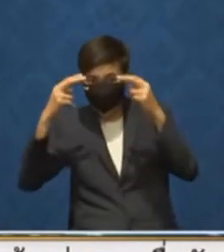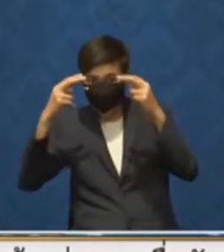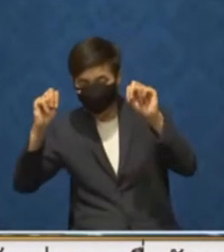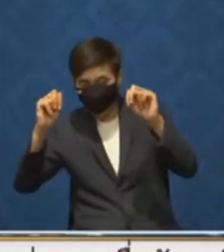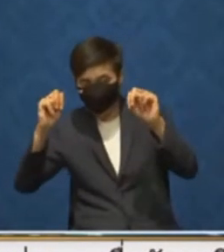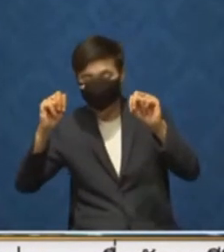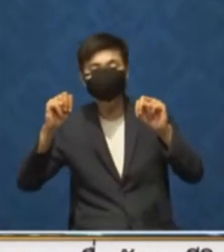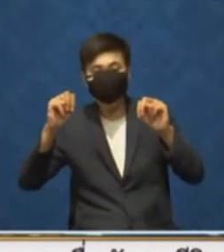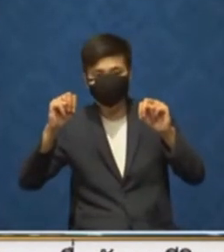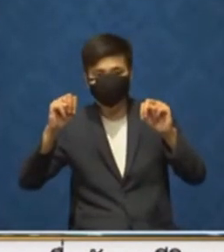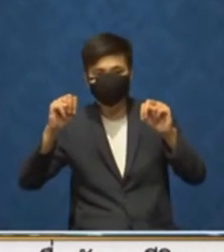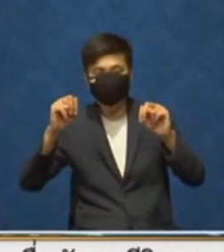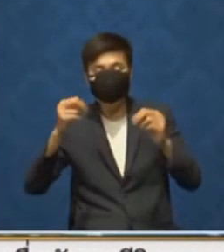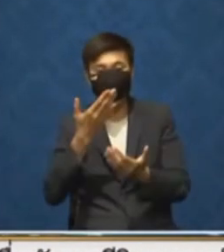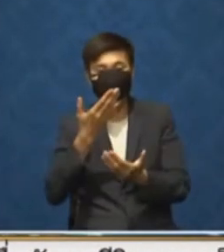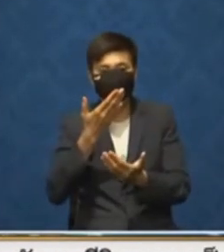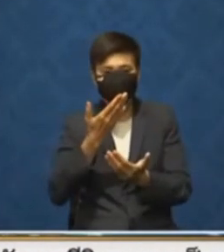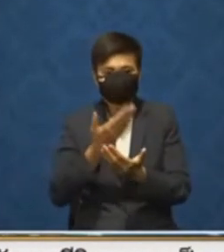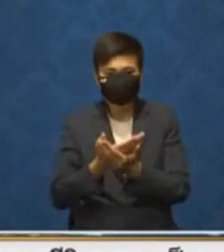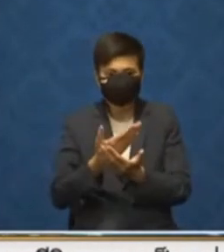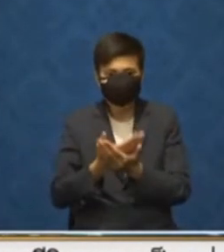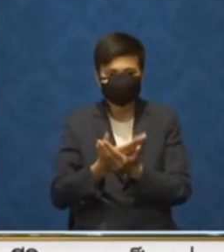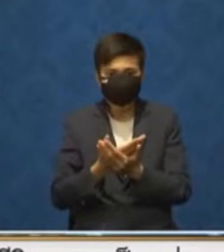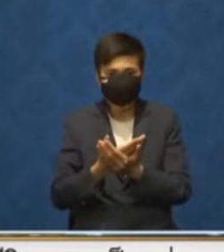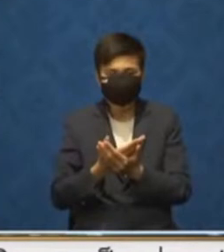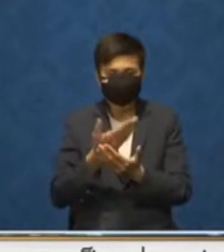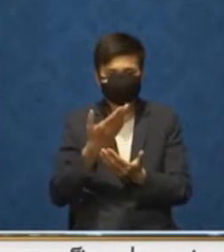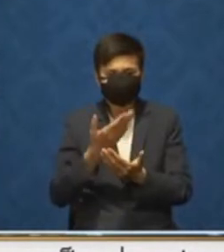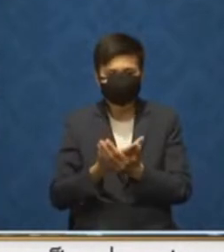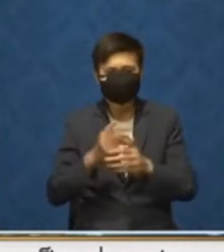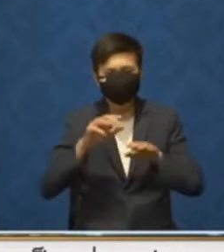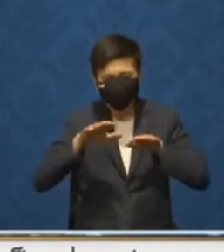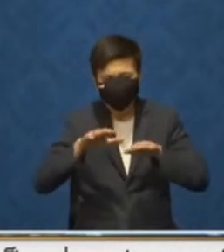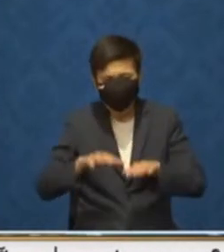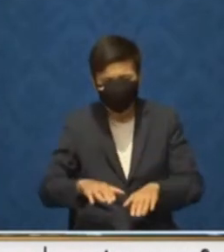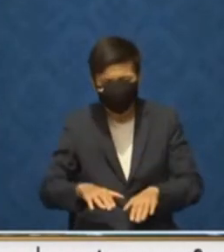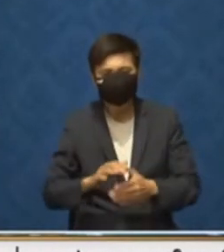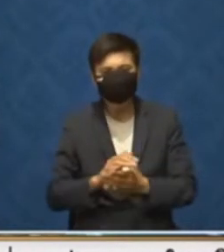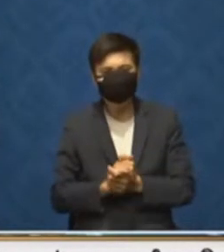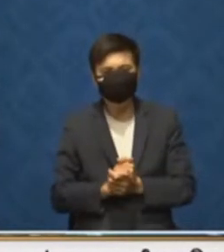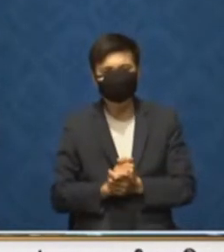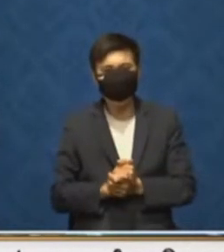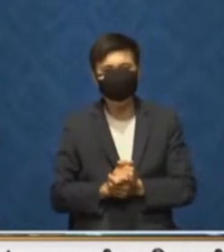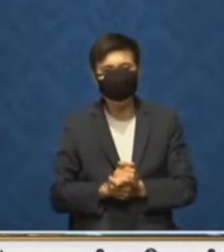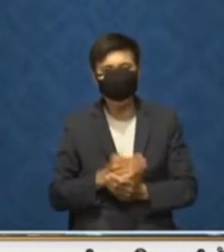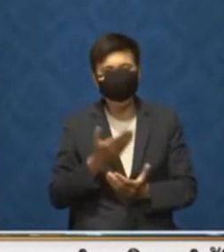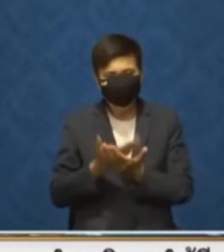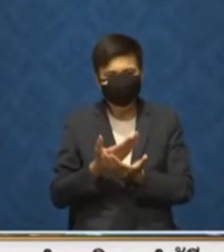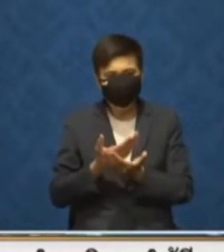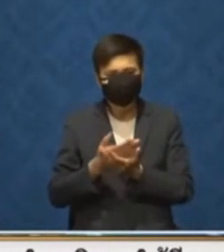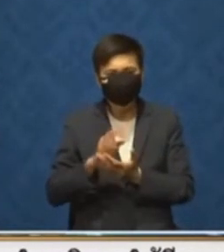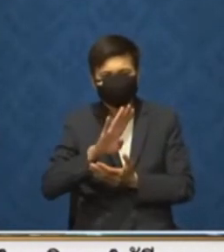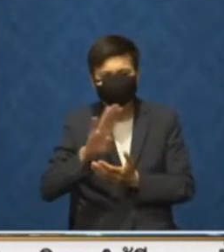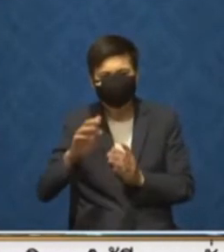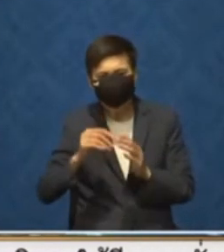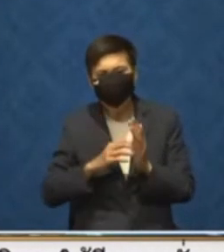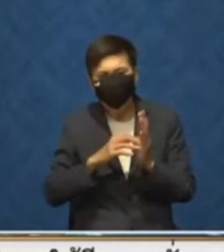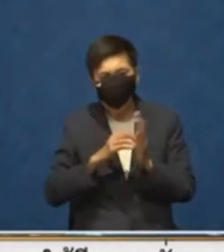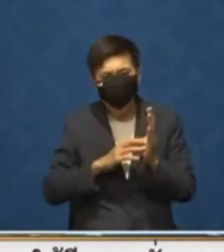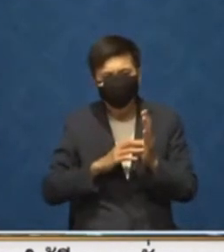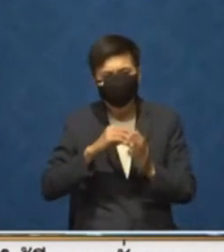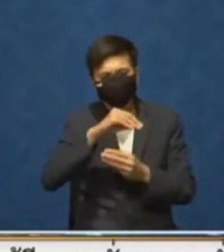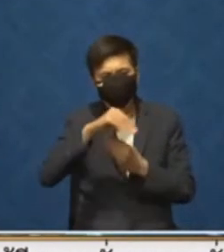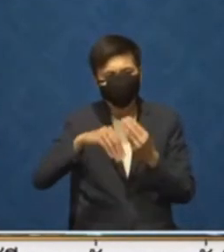ค่าเงินเฟ้อสูงที่สุดในรอบ 24ปีในช่วงที่ค่าเงินบาทอ่อนที่สุดในรอบ 16